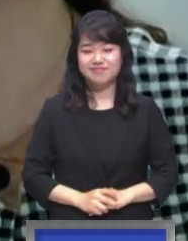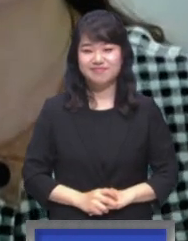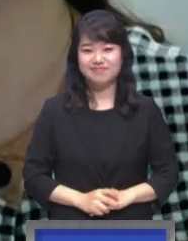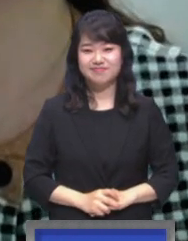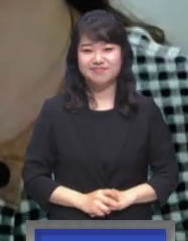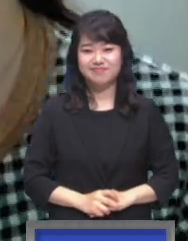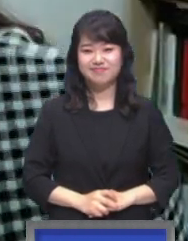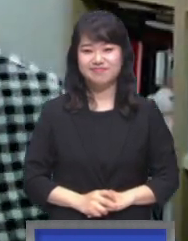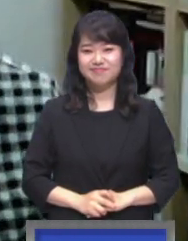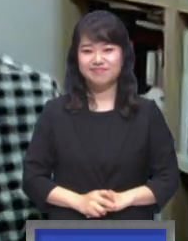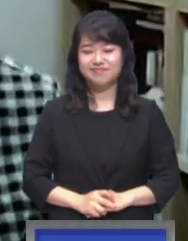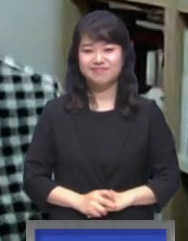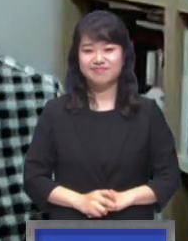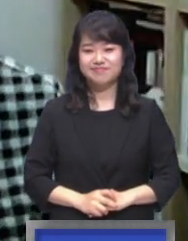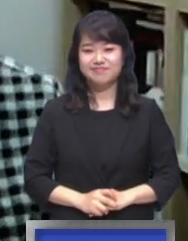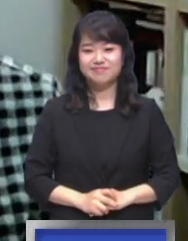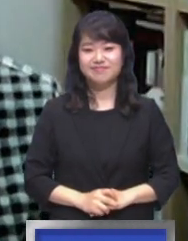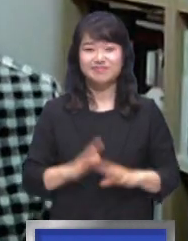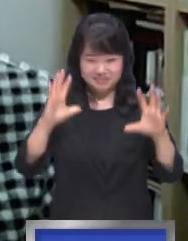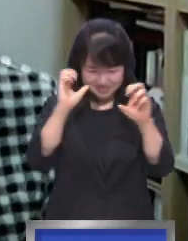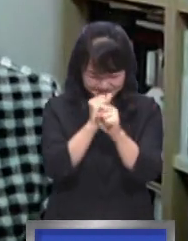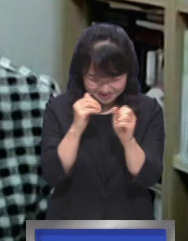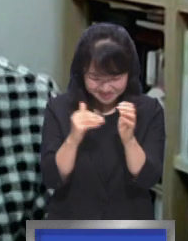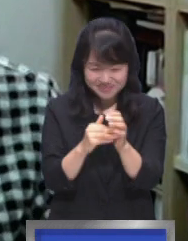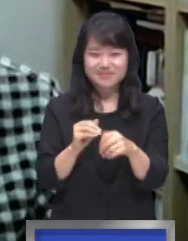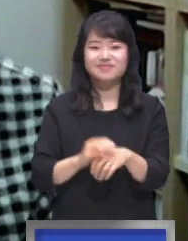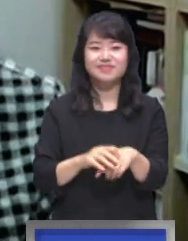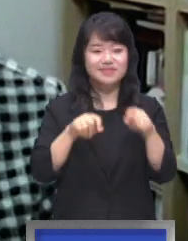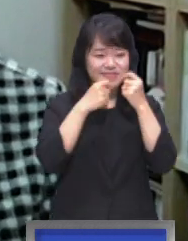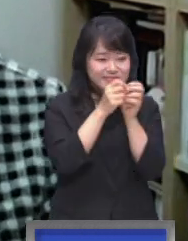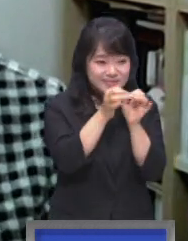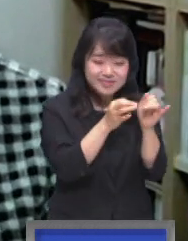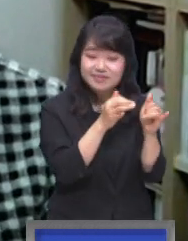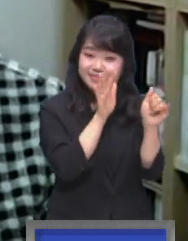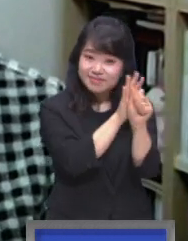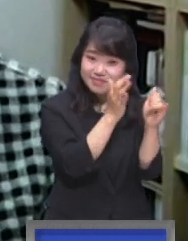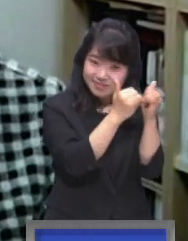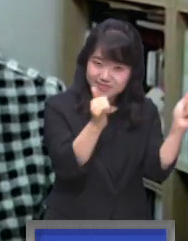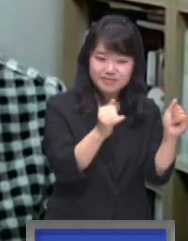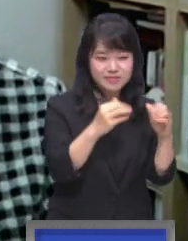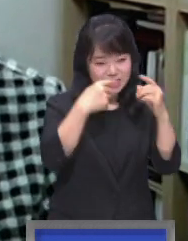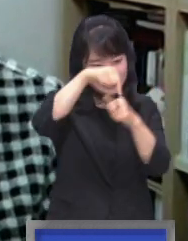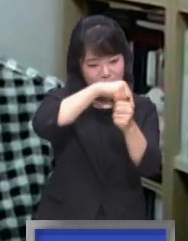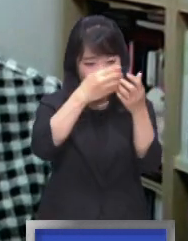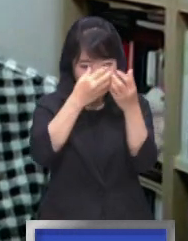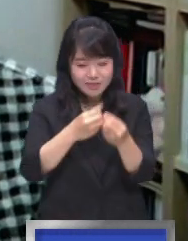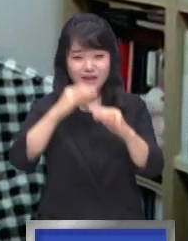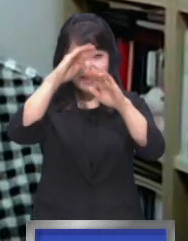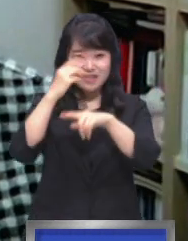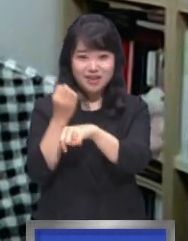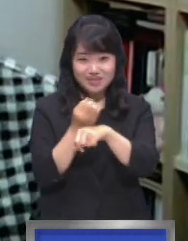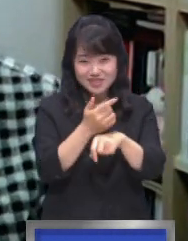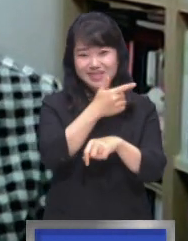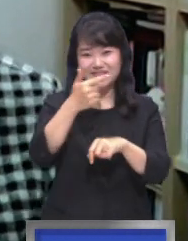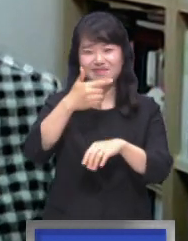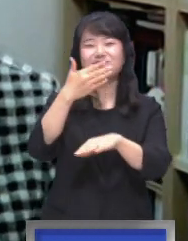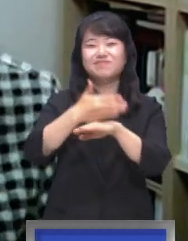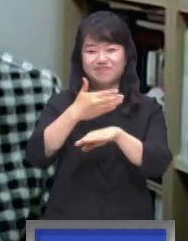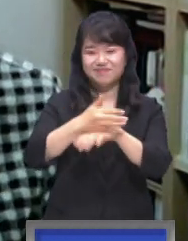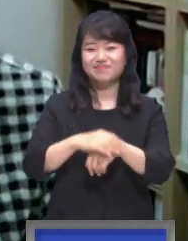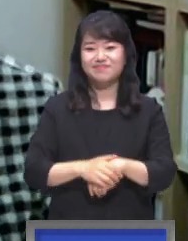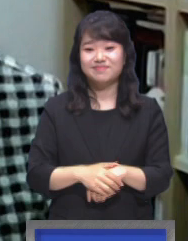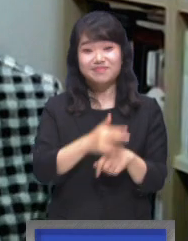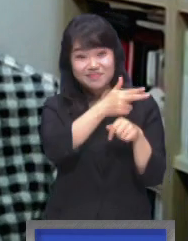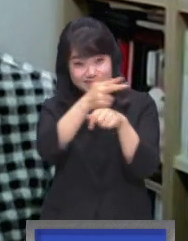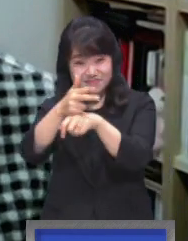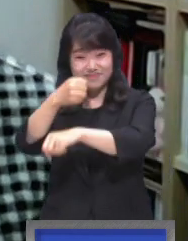이상입니다. 네, 여기까지 듣겠습니다. 소상공인 지원 정책과 또 여러 사례에 대해 김민영 통신원과 이야기